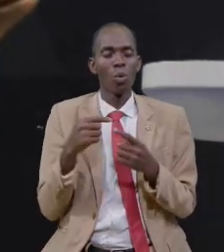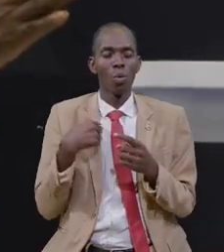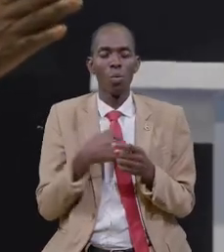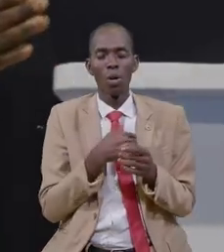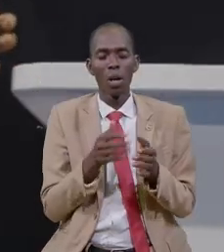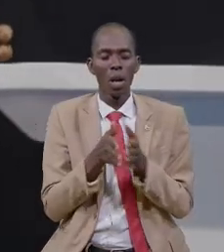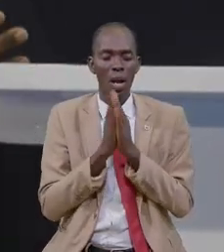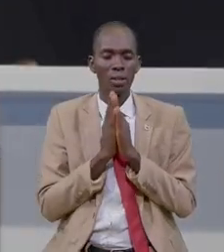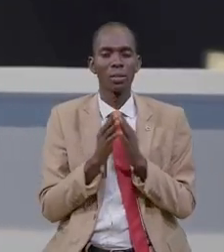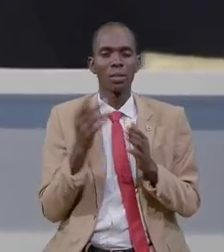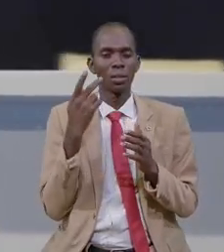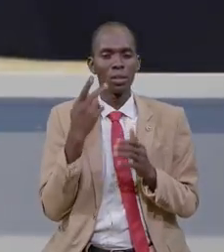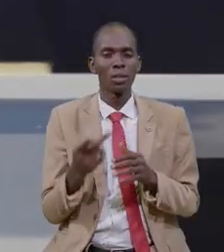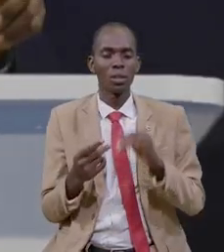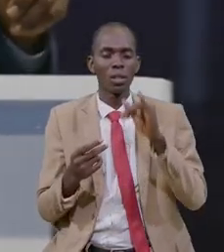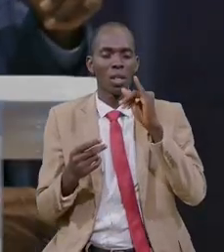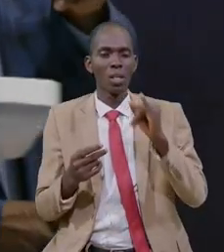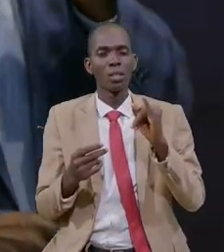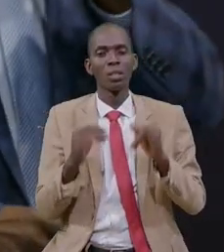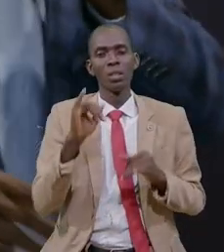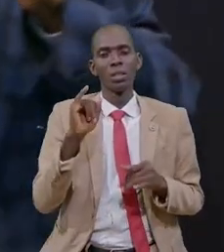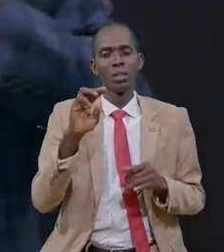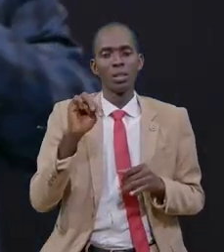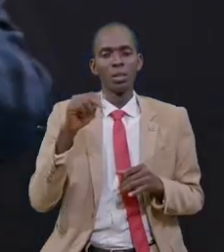Ah, l'imputation et l'impartition